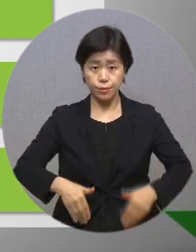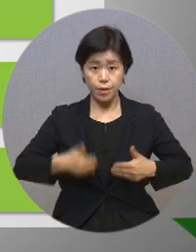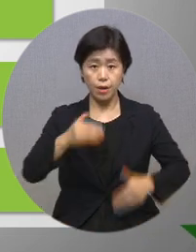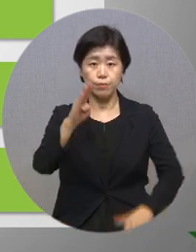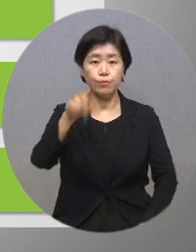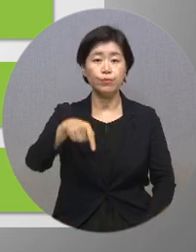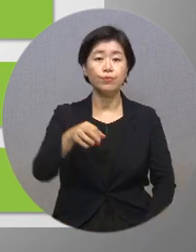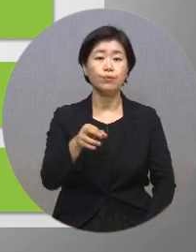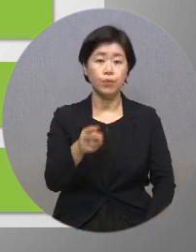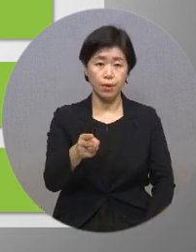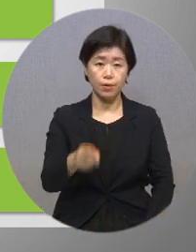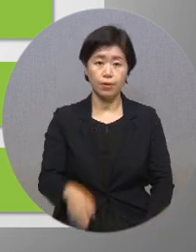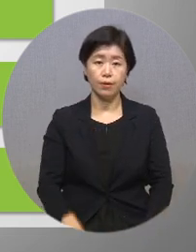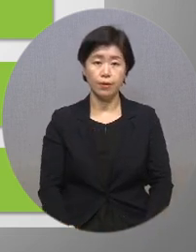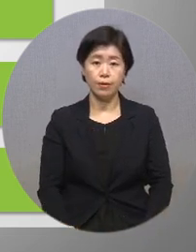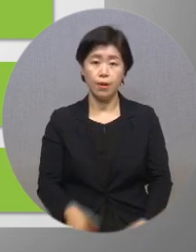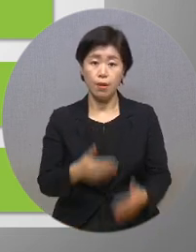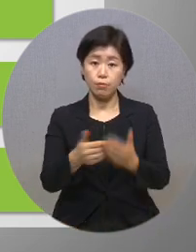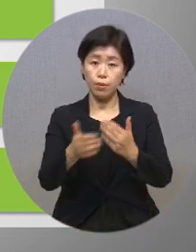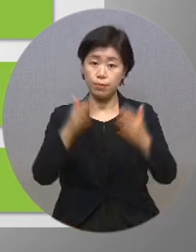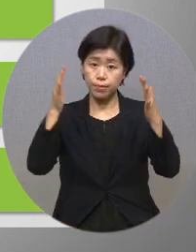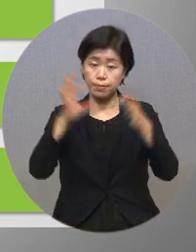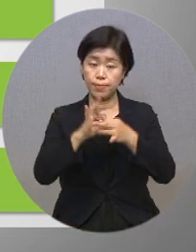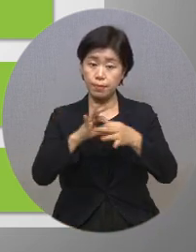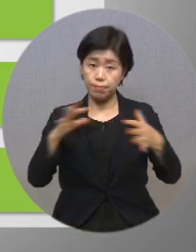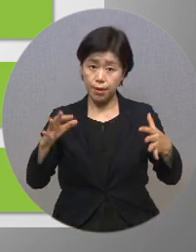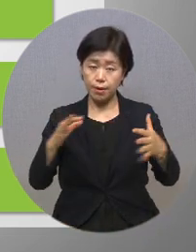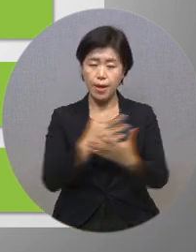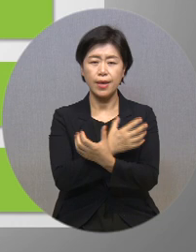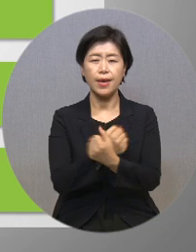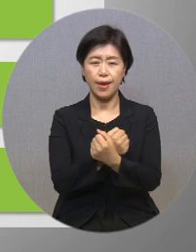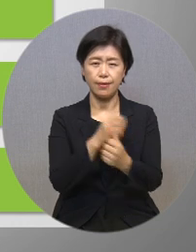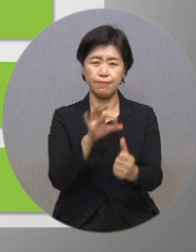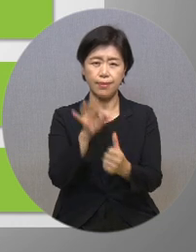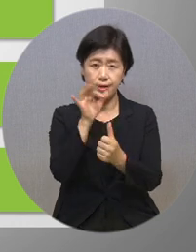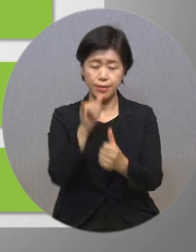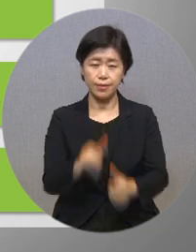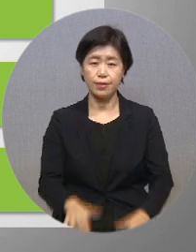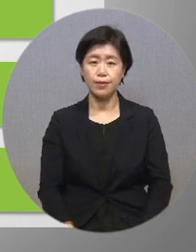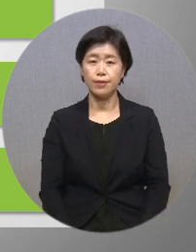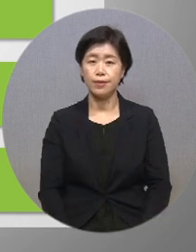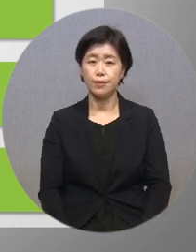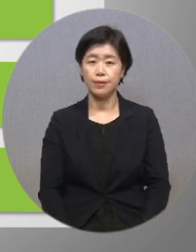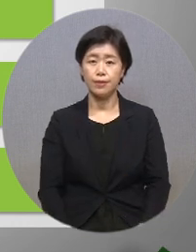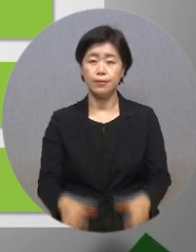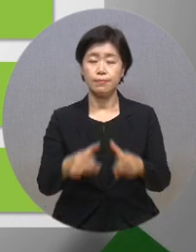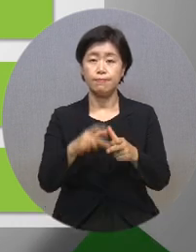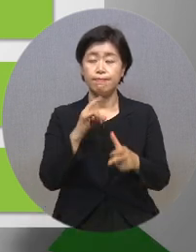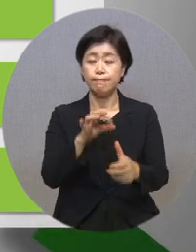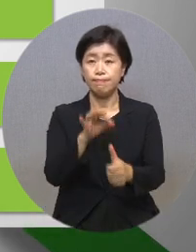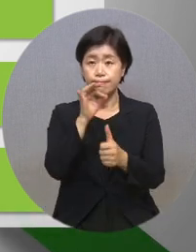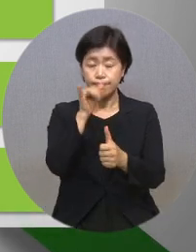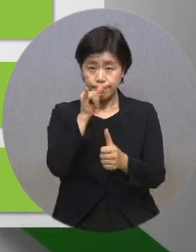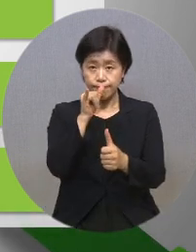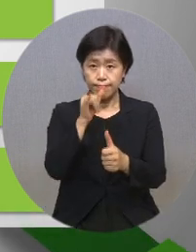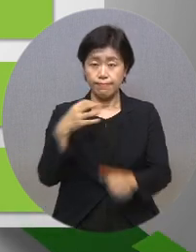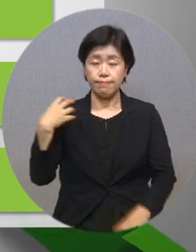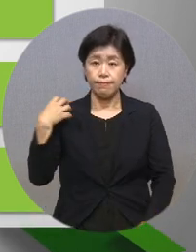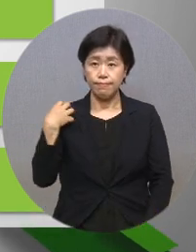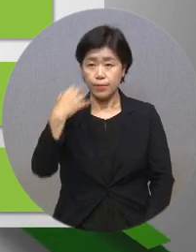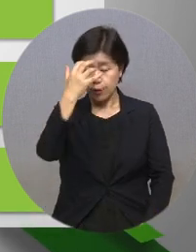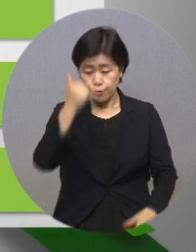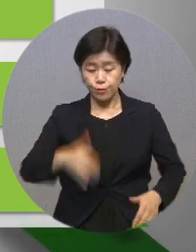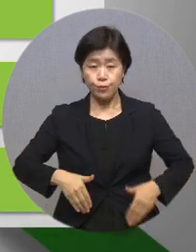부여군입니다. 경력과 학력은 무관하며 계약직을 모집합니다. 장애인만 채용하며